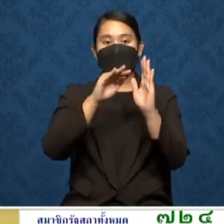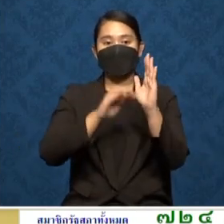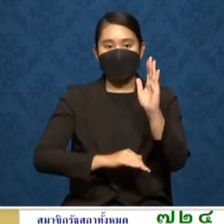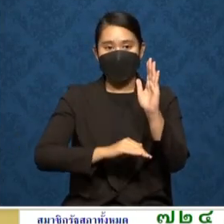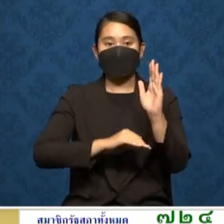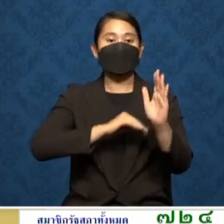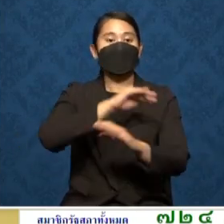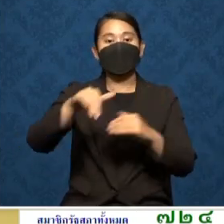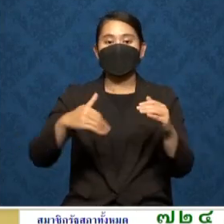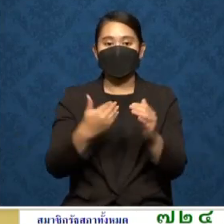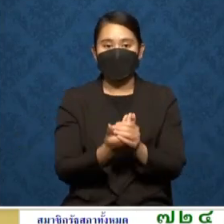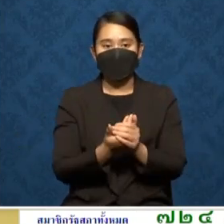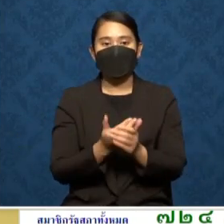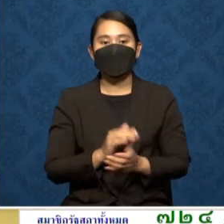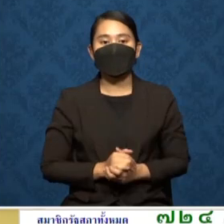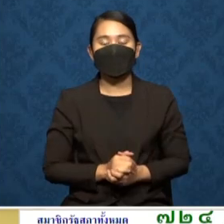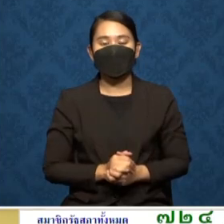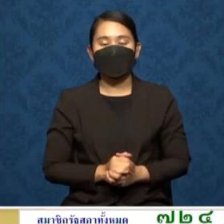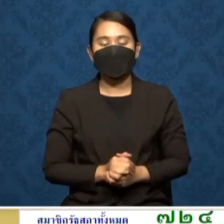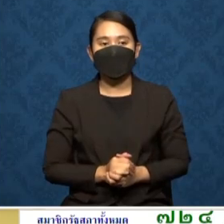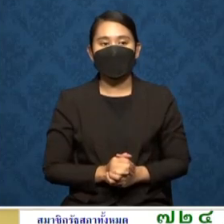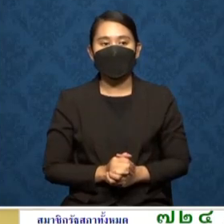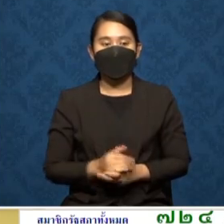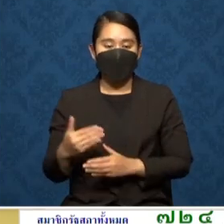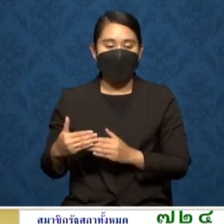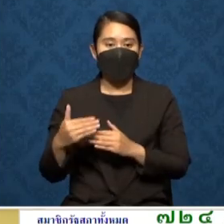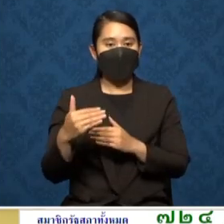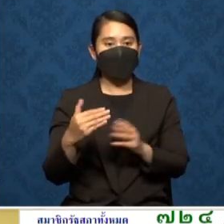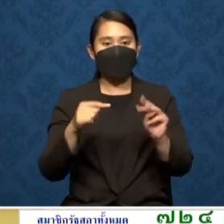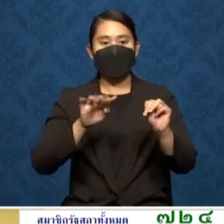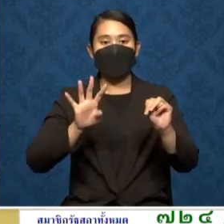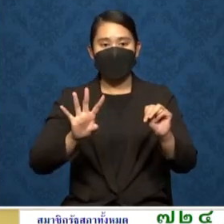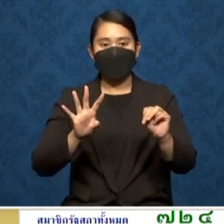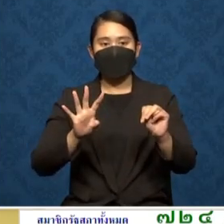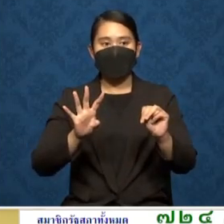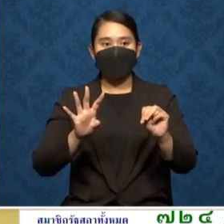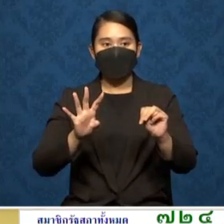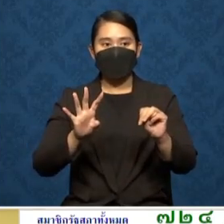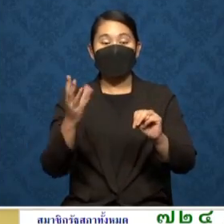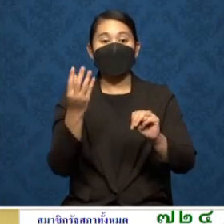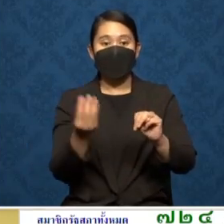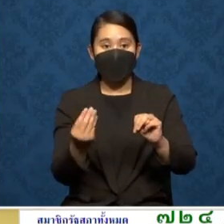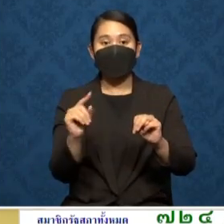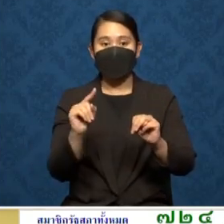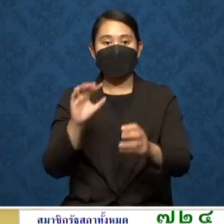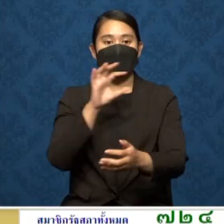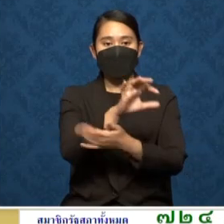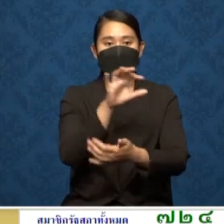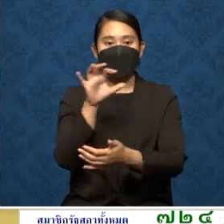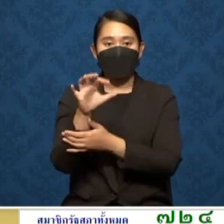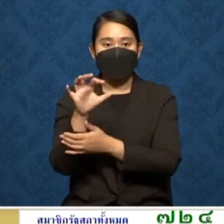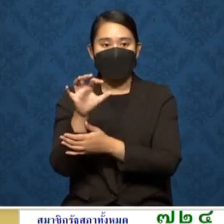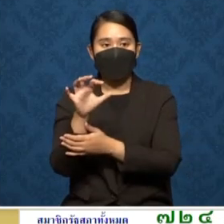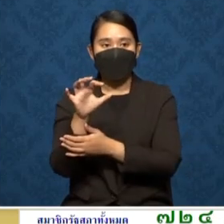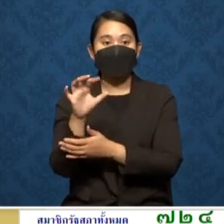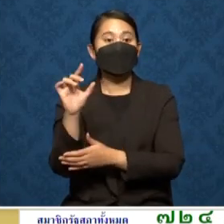ท้องถิ่นก็ตามต่อจากนั้นมาตรา4ถึงได้จรนัยว่าแต่ไม่ใช้บังคับกับหน่วยใดบ้